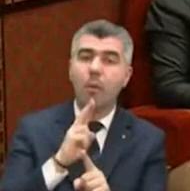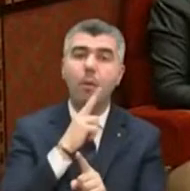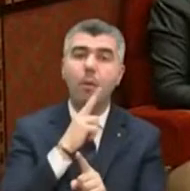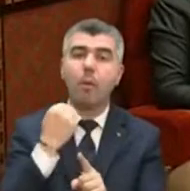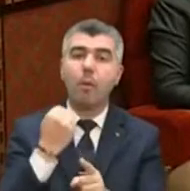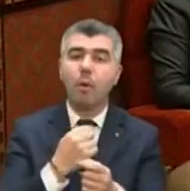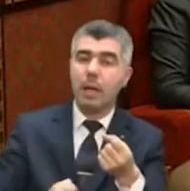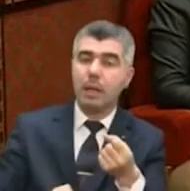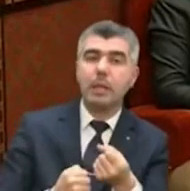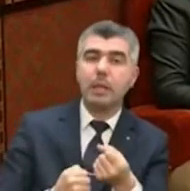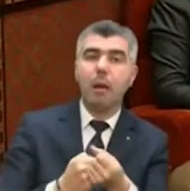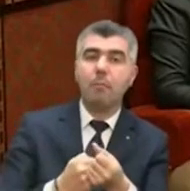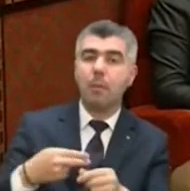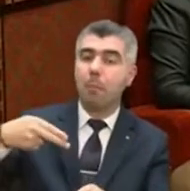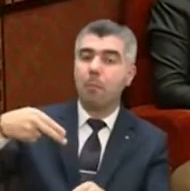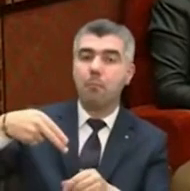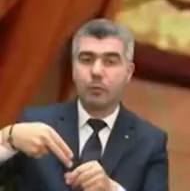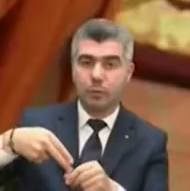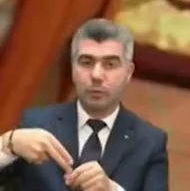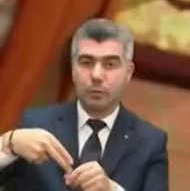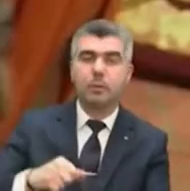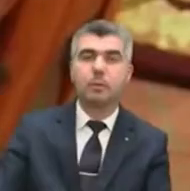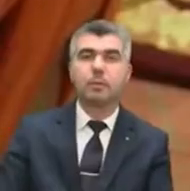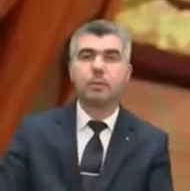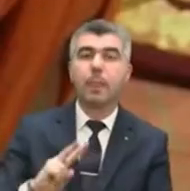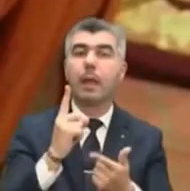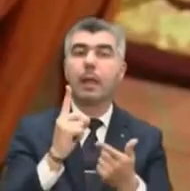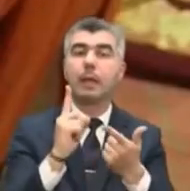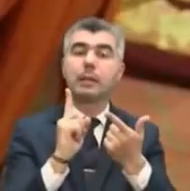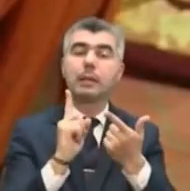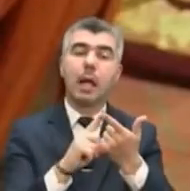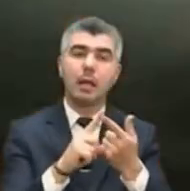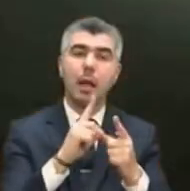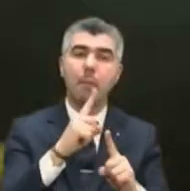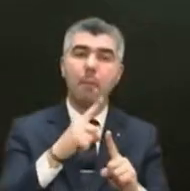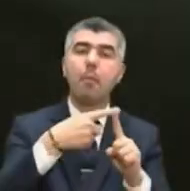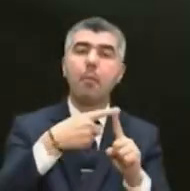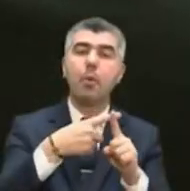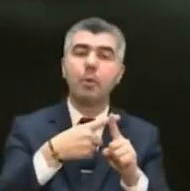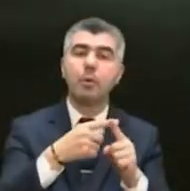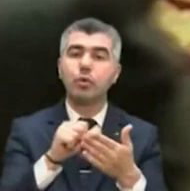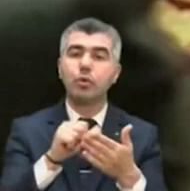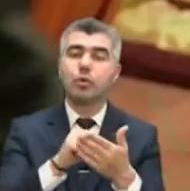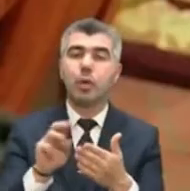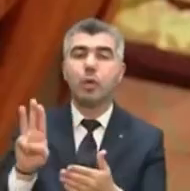ديال المحروقات، ثانيا الرفع ديال مبلغ الدعم لتجديد الحظيره الى